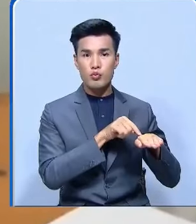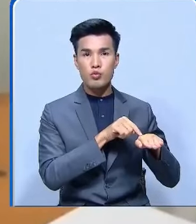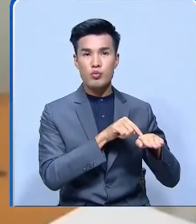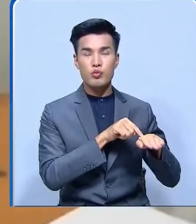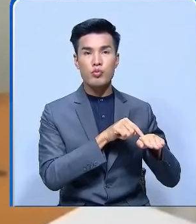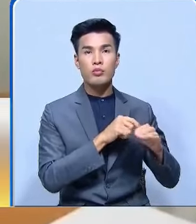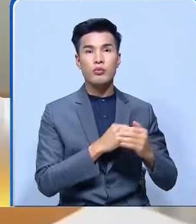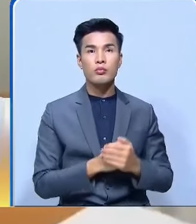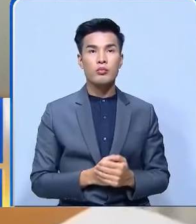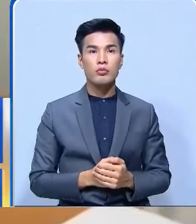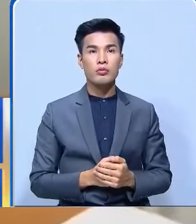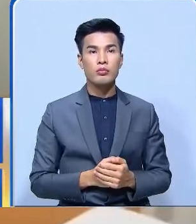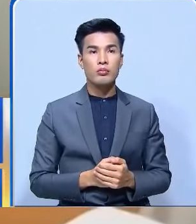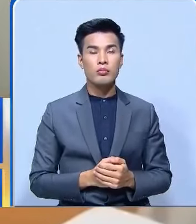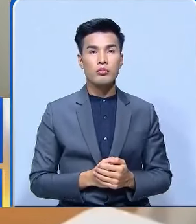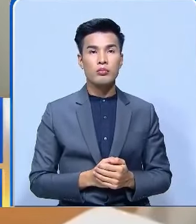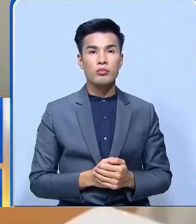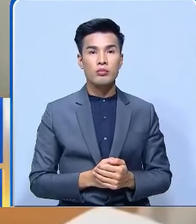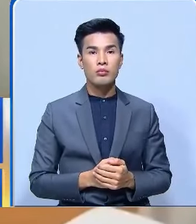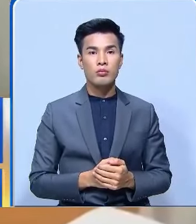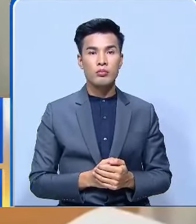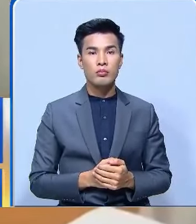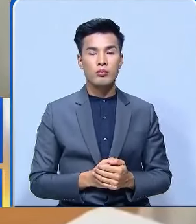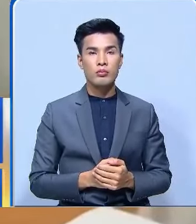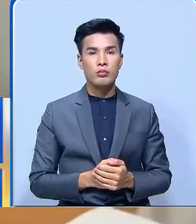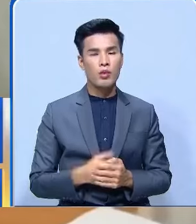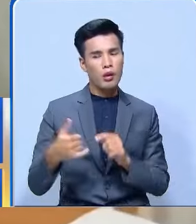ครับ พอจะคุ้นคนร้ายมั้งไหมครับ